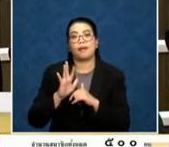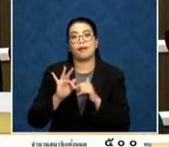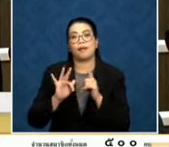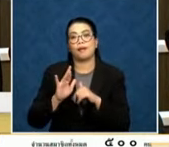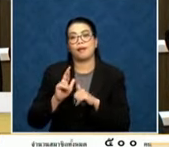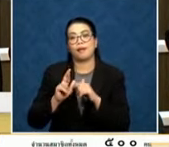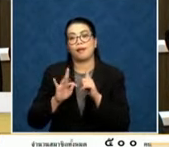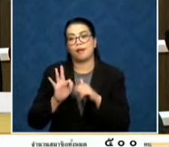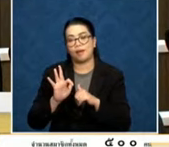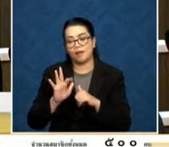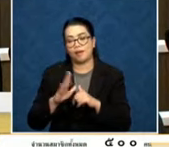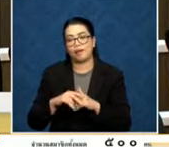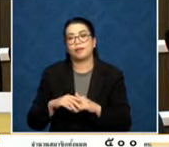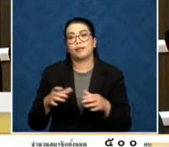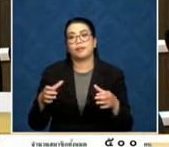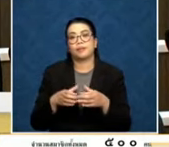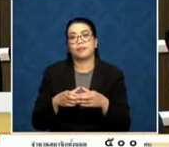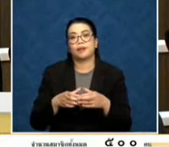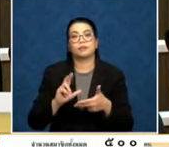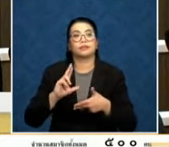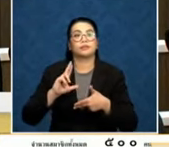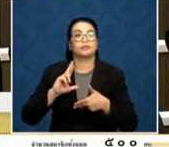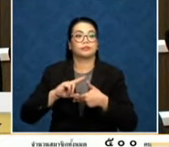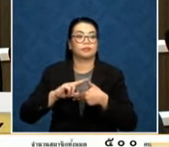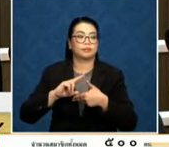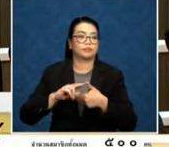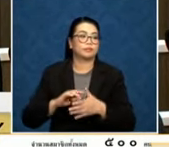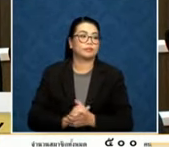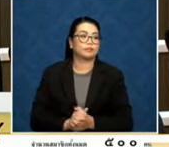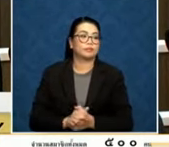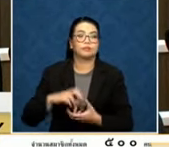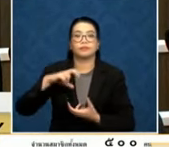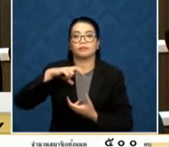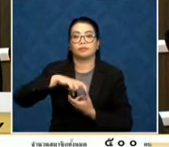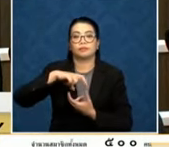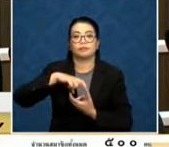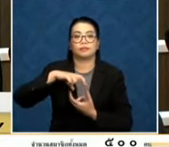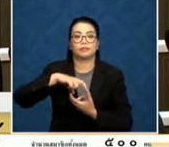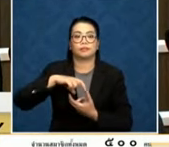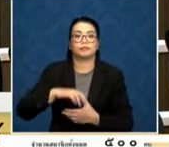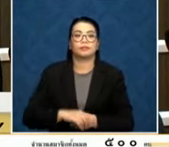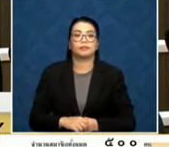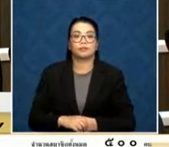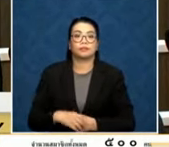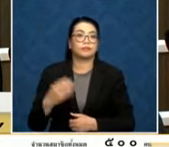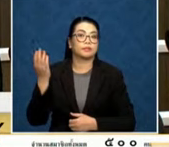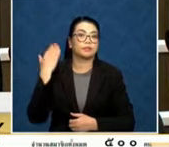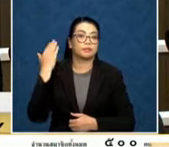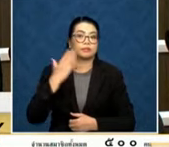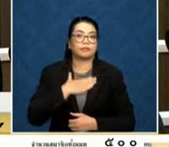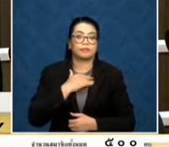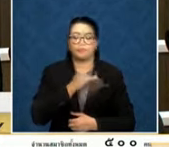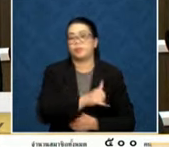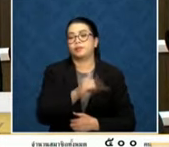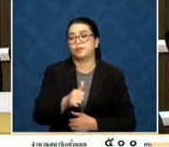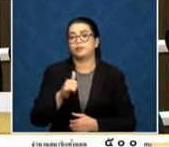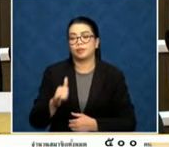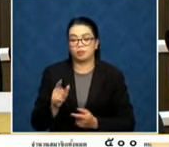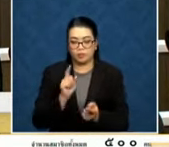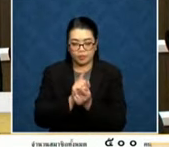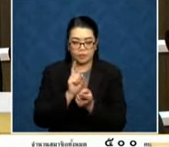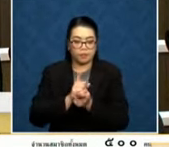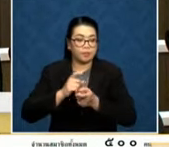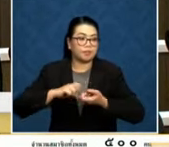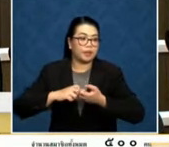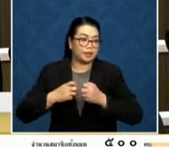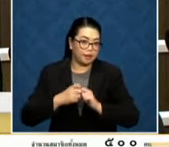พรรคพลังประชารัฐช่วงที่ผ่านมาถึงปัจจุบนะคะดิฉันได้ลงพื้นที่พบปัญหา